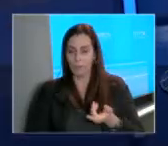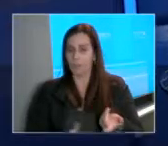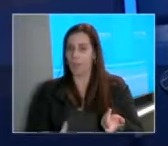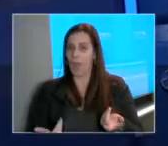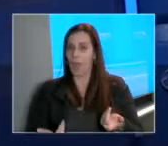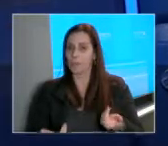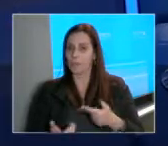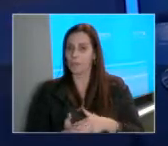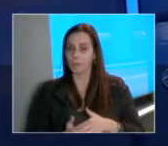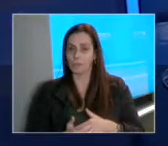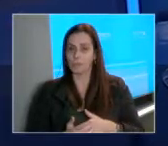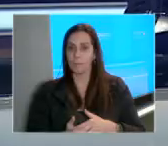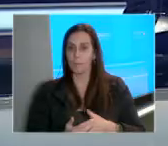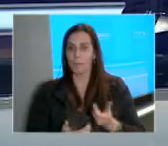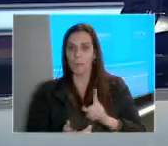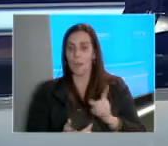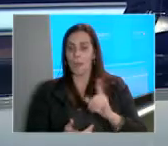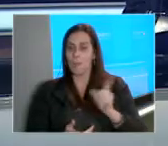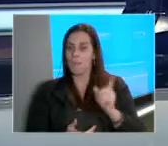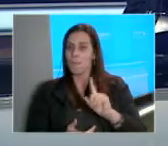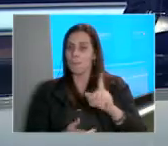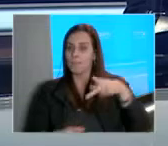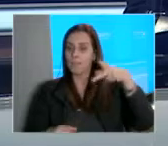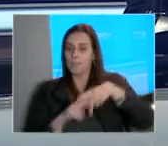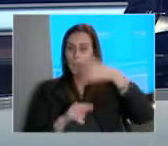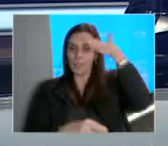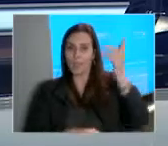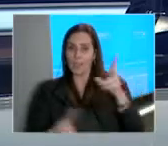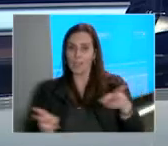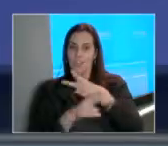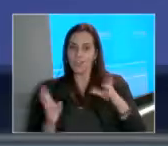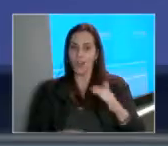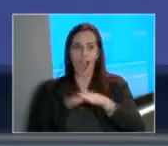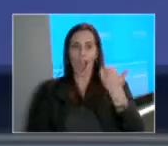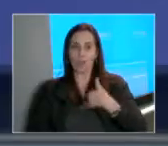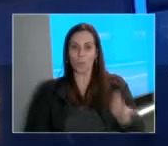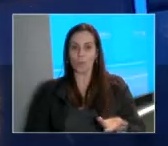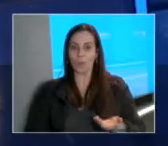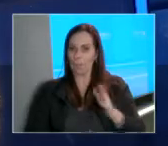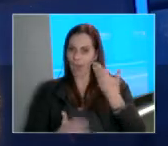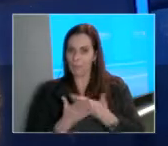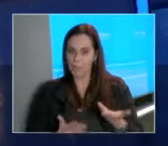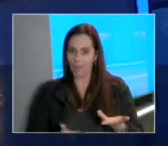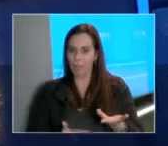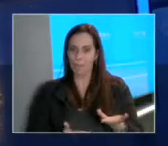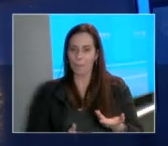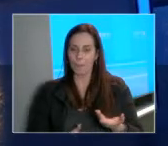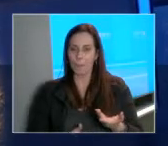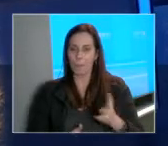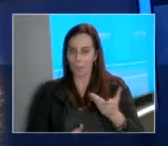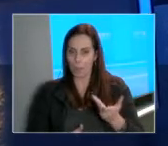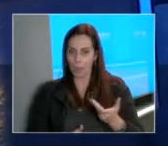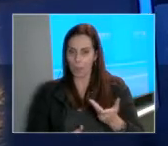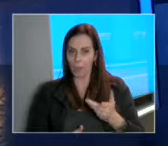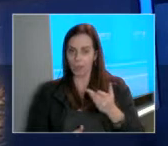מהקרן החדשה, אם זה ככה. זה אסור, זה התערבות קרה. זה התערבות קרה. אבל מה את מציעה? אז שנתניהו יעמוד